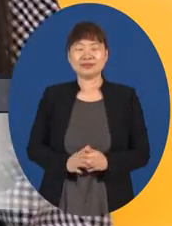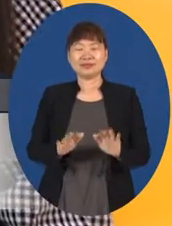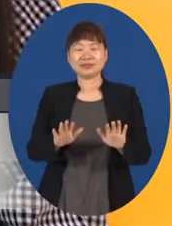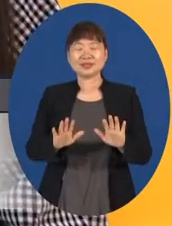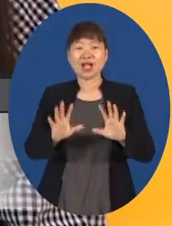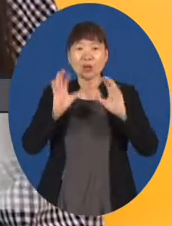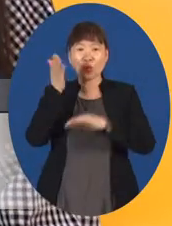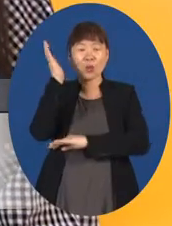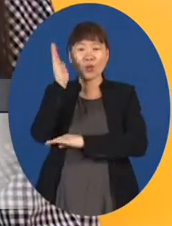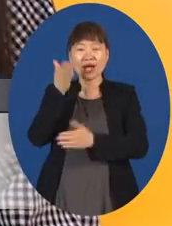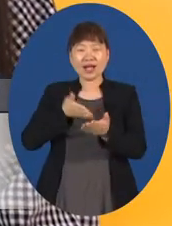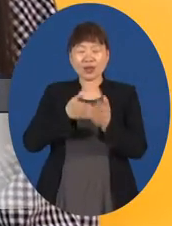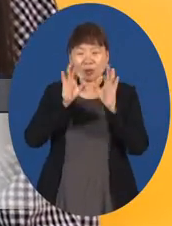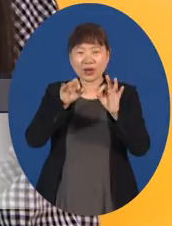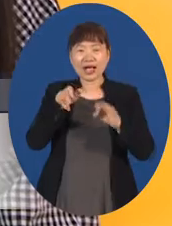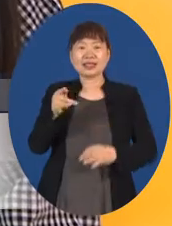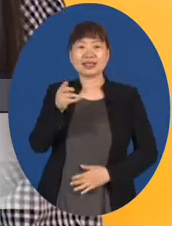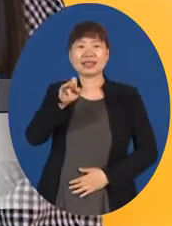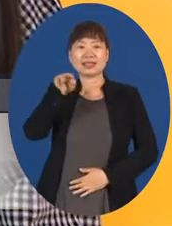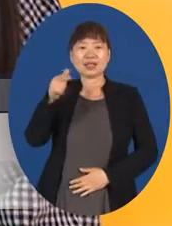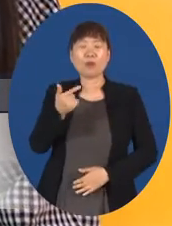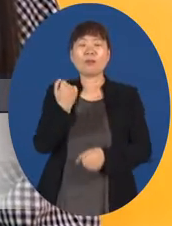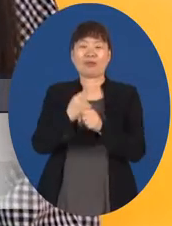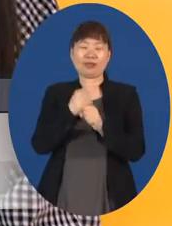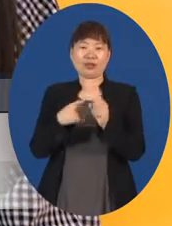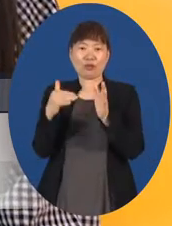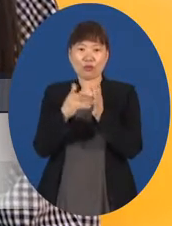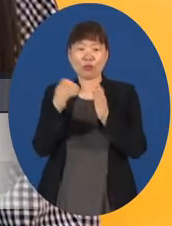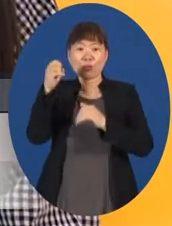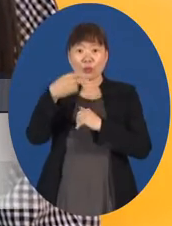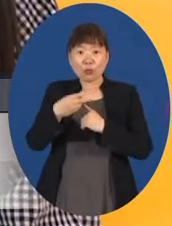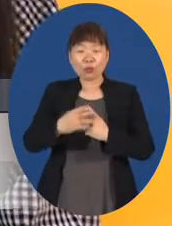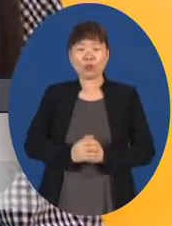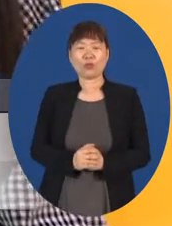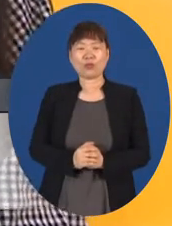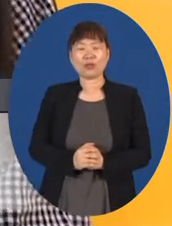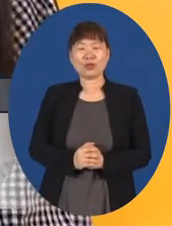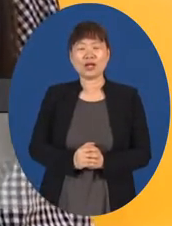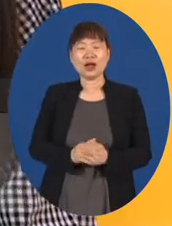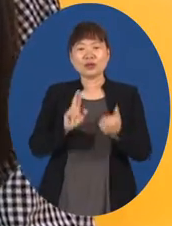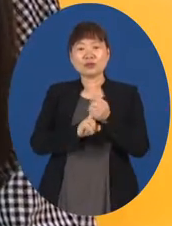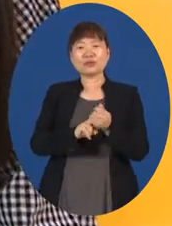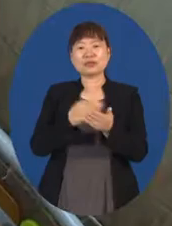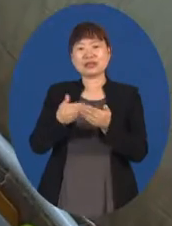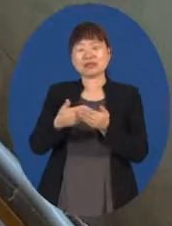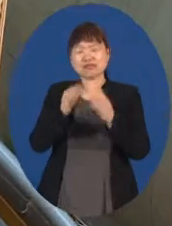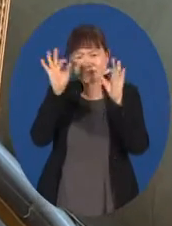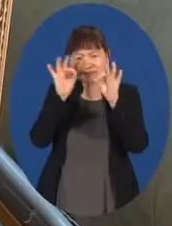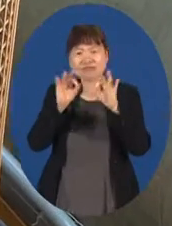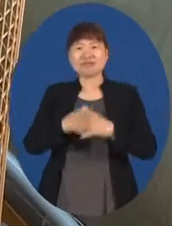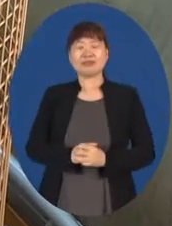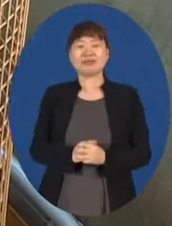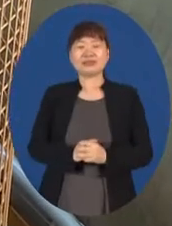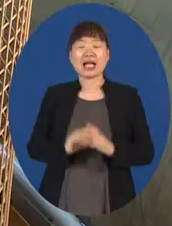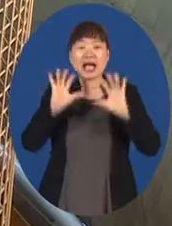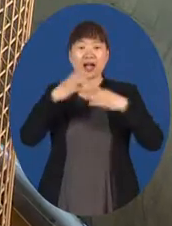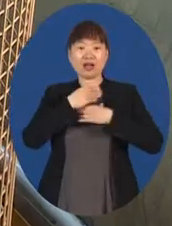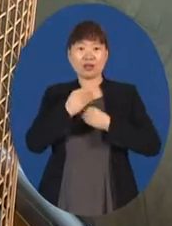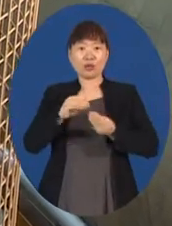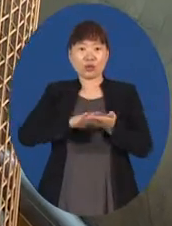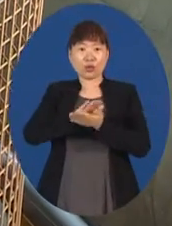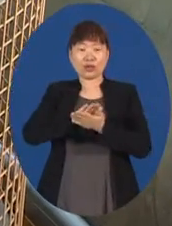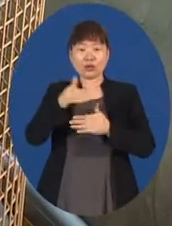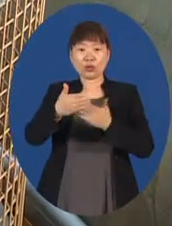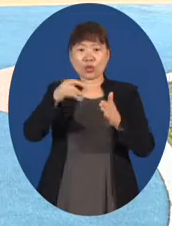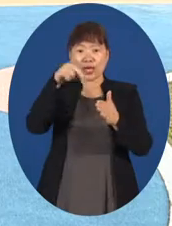동화구연 보고요. 카네이션 만들고요. 그리고 숨은 그림 찾기. 아이들이 안전하게 놀 수